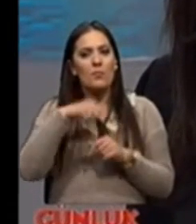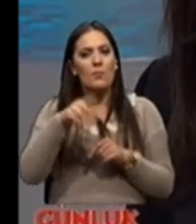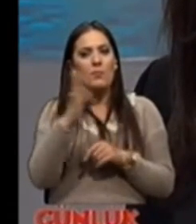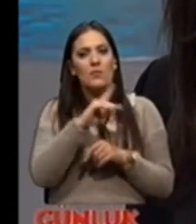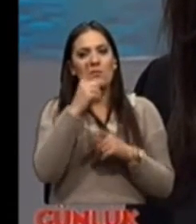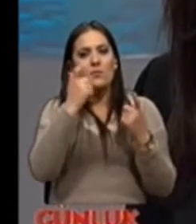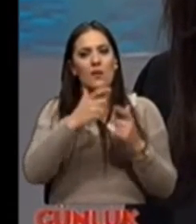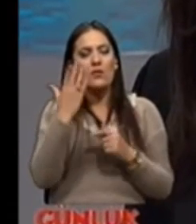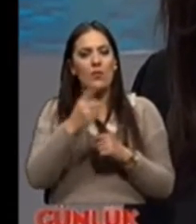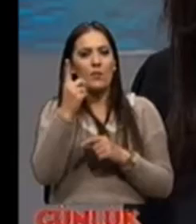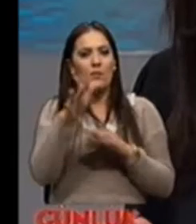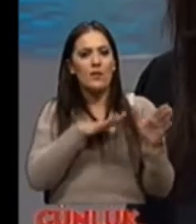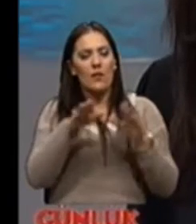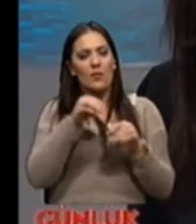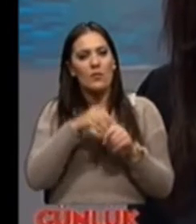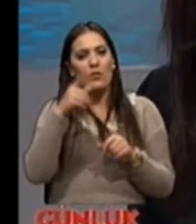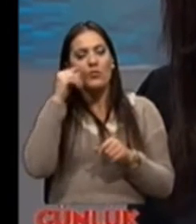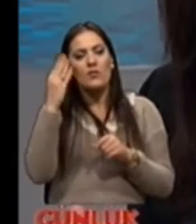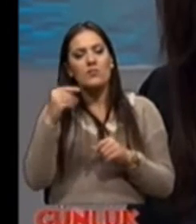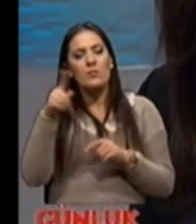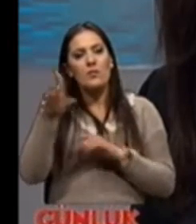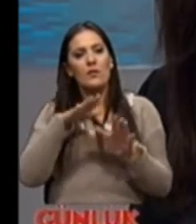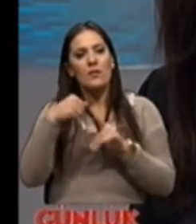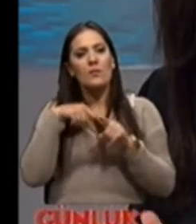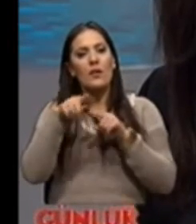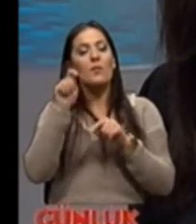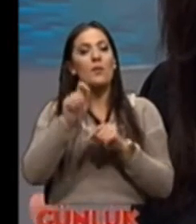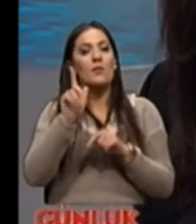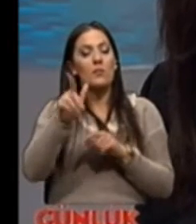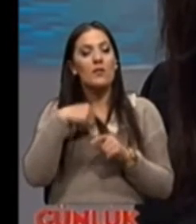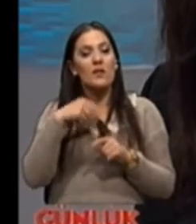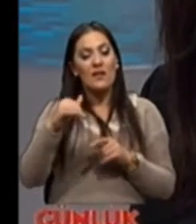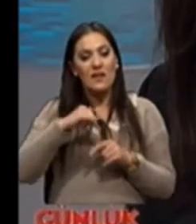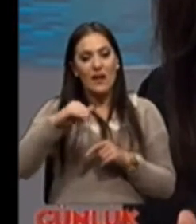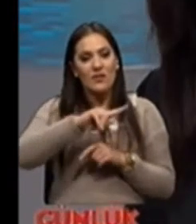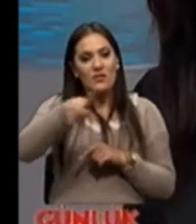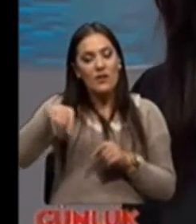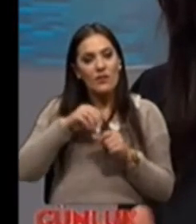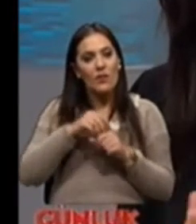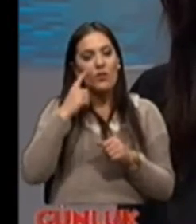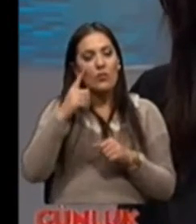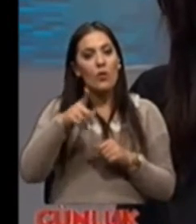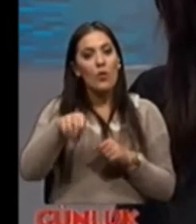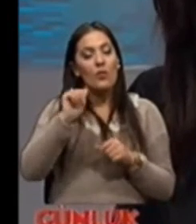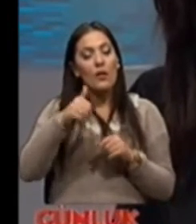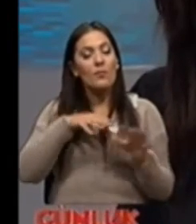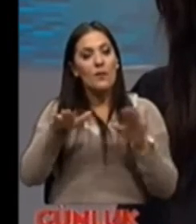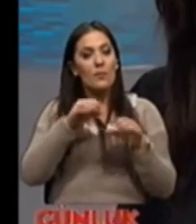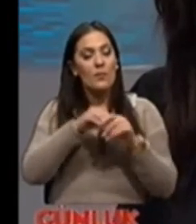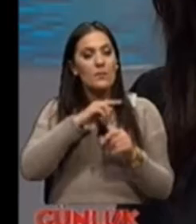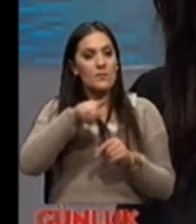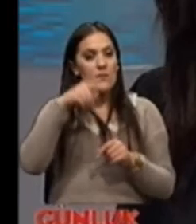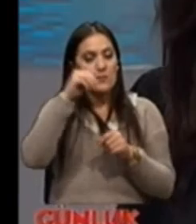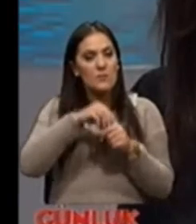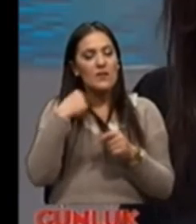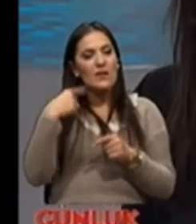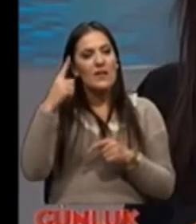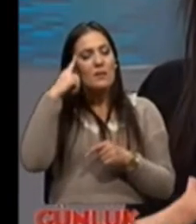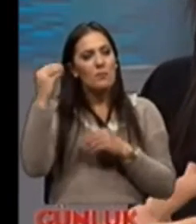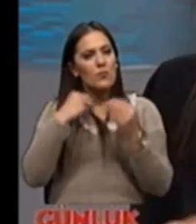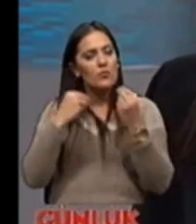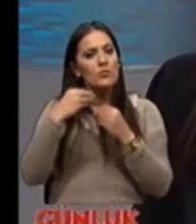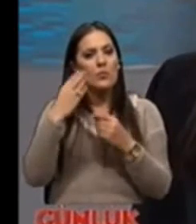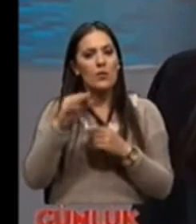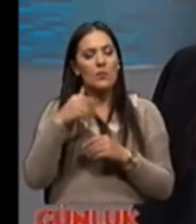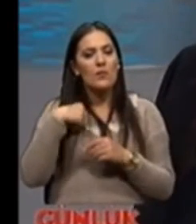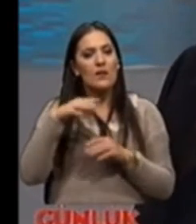deprem, Yunanistan'da olan bir depremi takip etmeliyiz. Yakın çevremizdeki o önemli depremler de bizim için bir ipucu olabiliyor. Bir de yer kabuğundaki